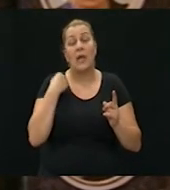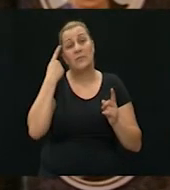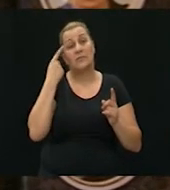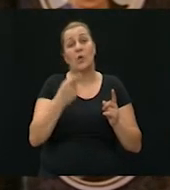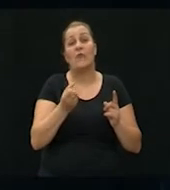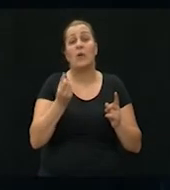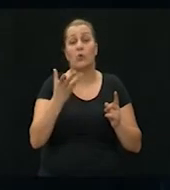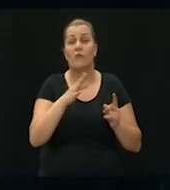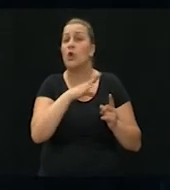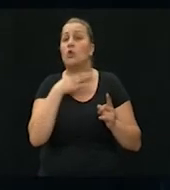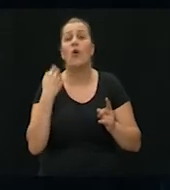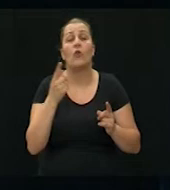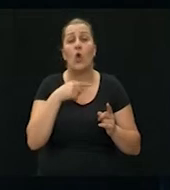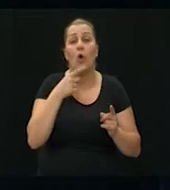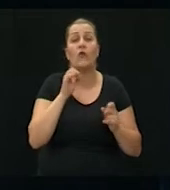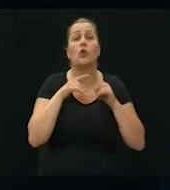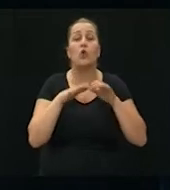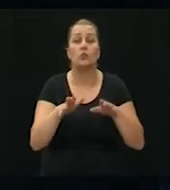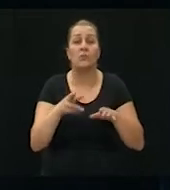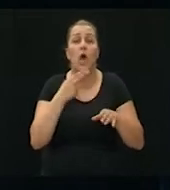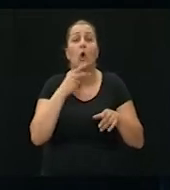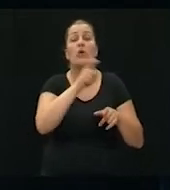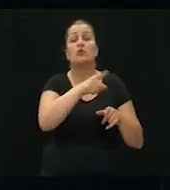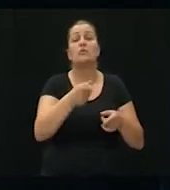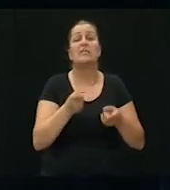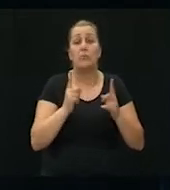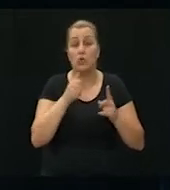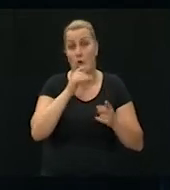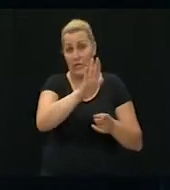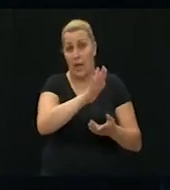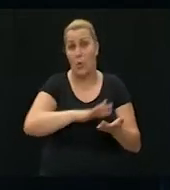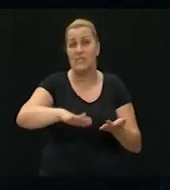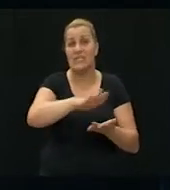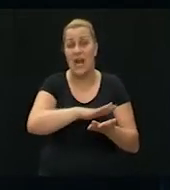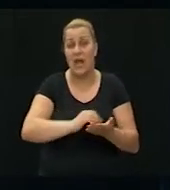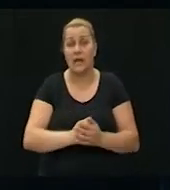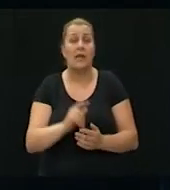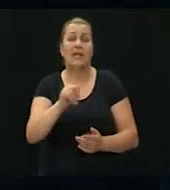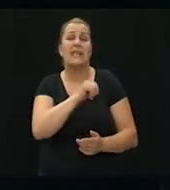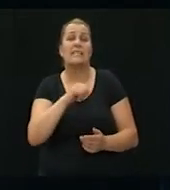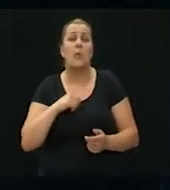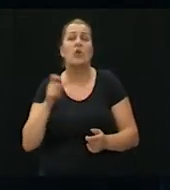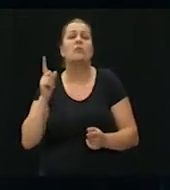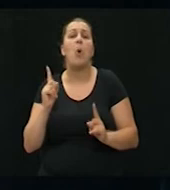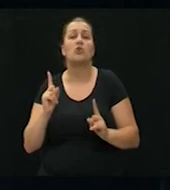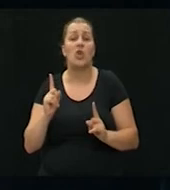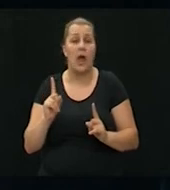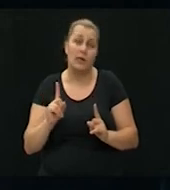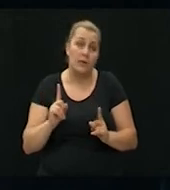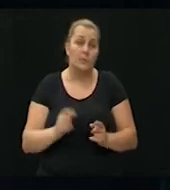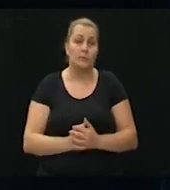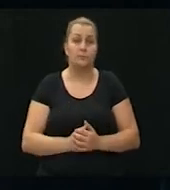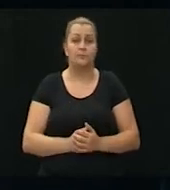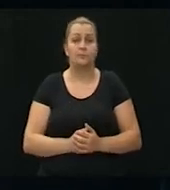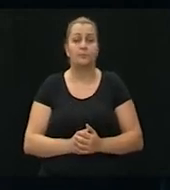ta brojka sasvim dovoljno govori o ljudima koji su iz Imotskoga i Imotske krajine, ne samo o Imoćanima, jel, naravno,